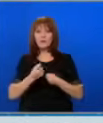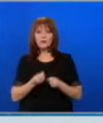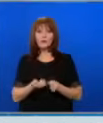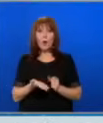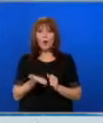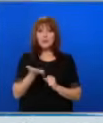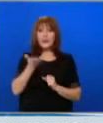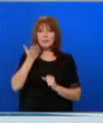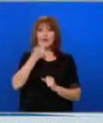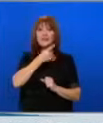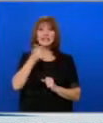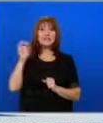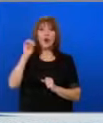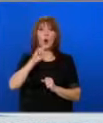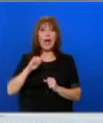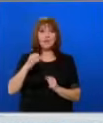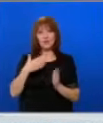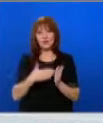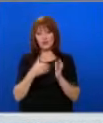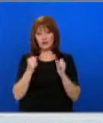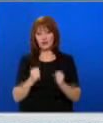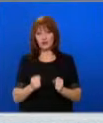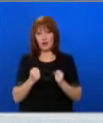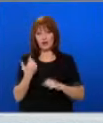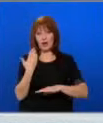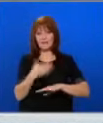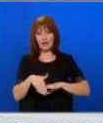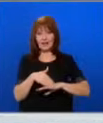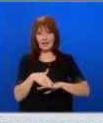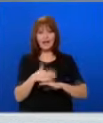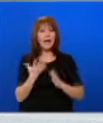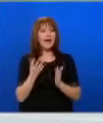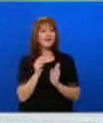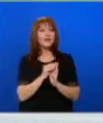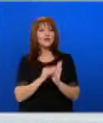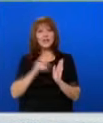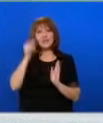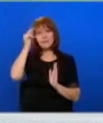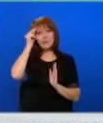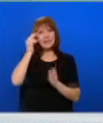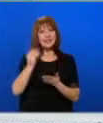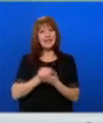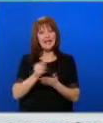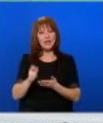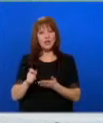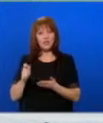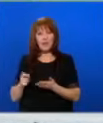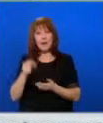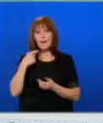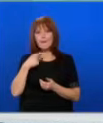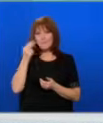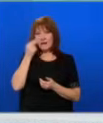с 100 евро заради чакането по границите. А какво изчисляват българските икономисти? Според тях България губи